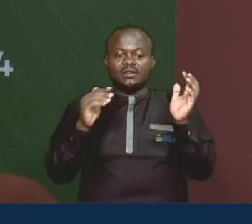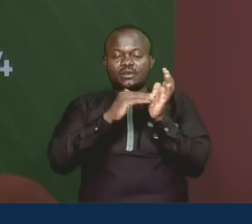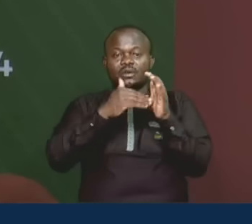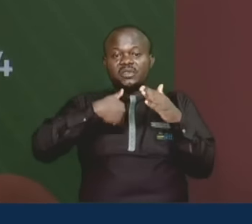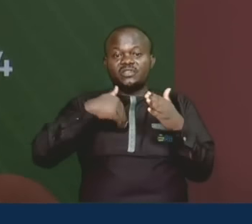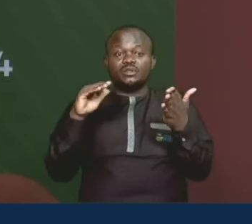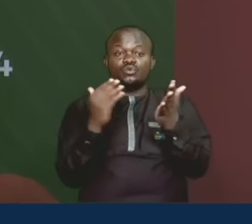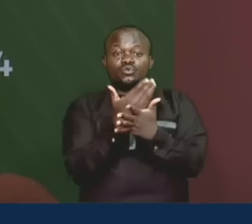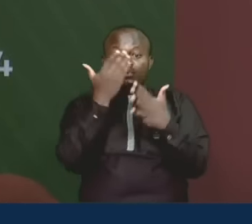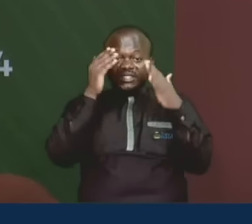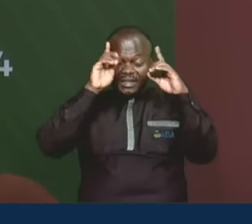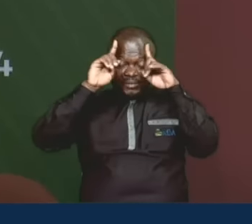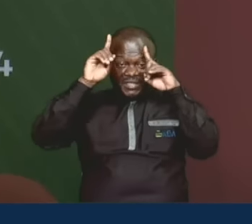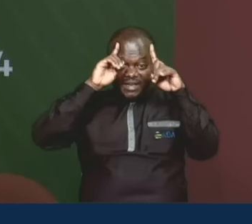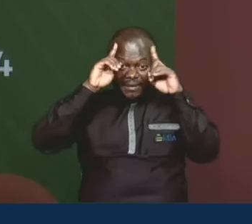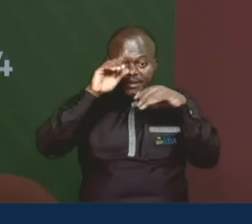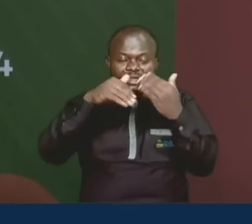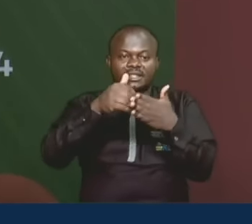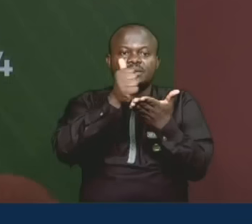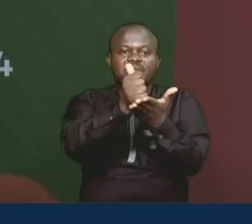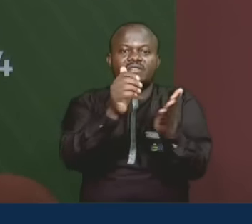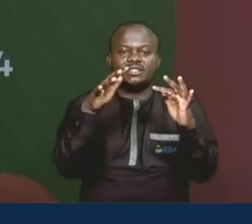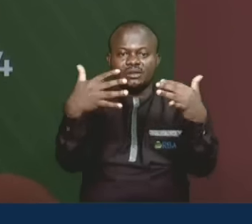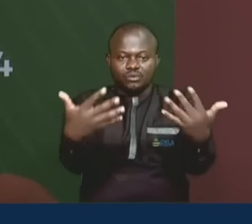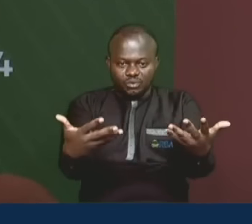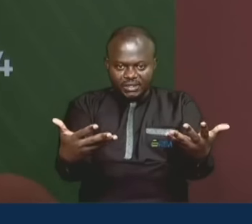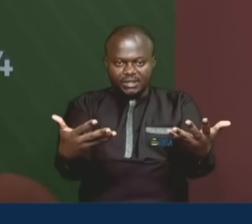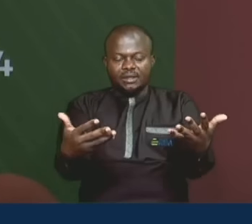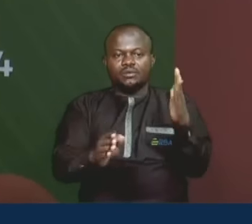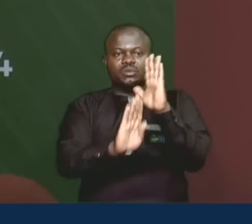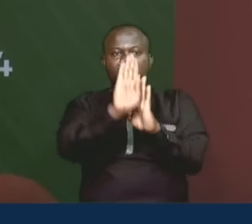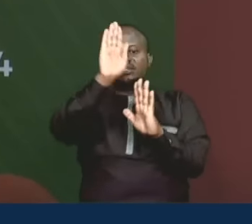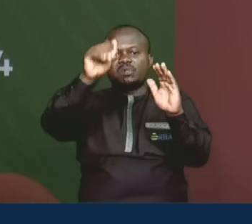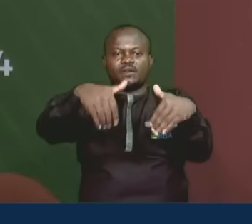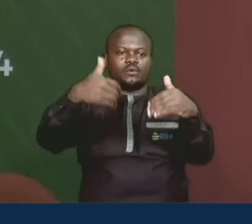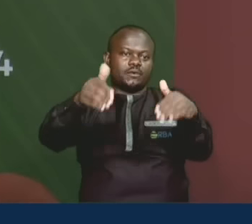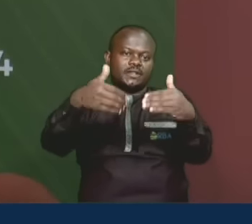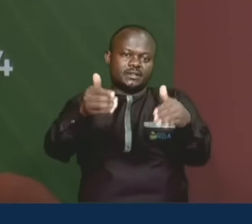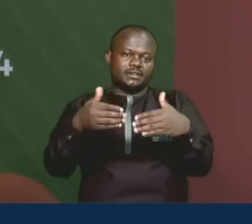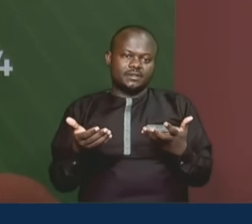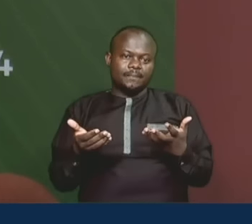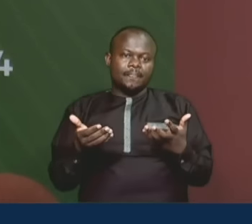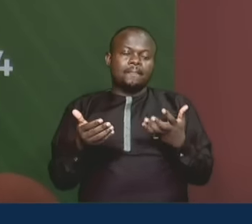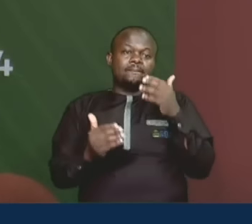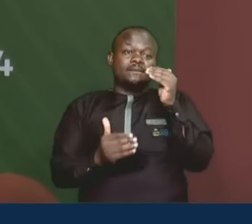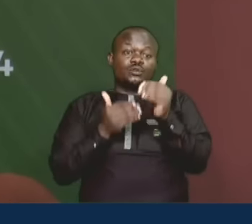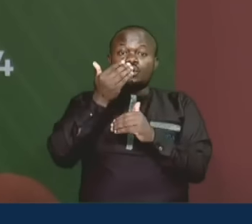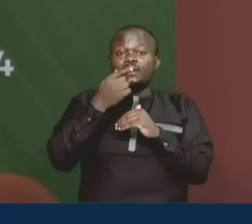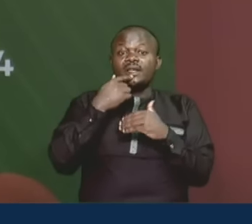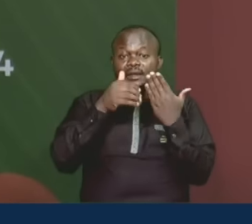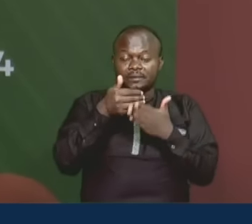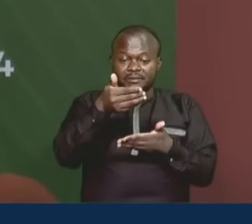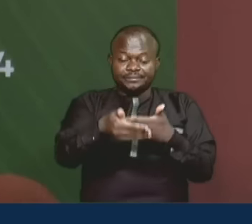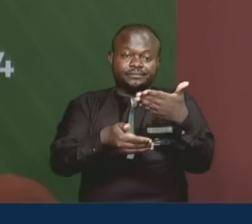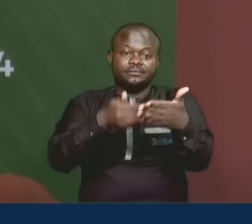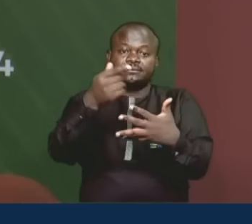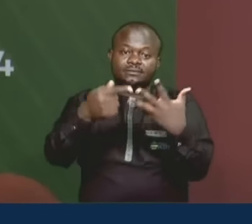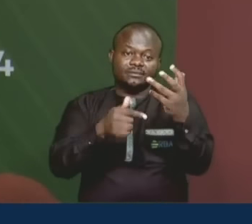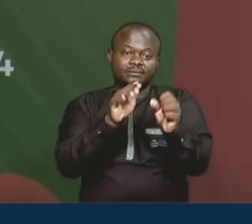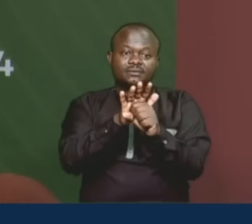udushya byahanze, birafasha bite guteza imbere ubuhinzi. Rero ni urugendo, hari byinshi